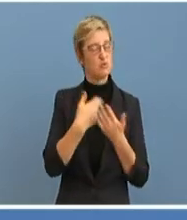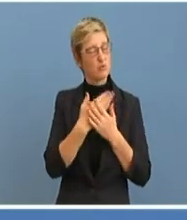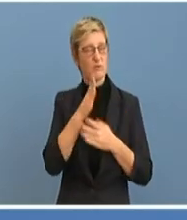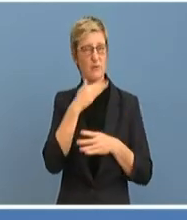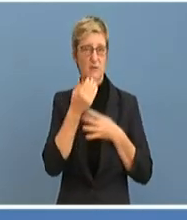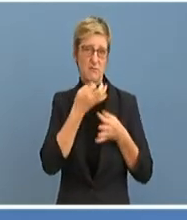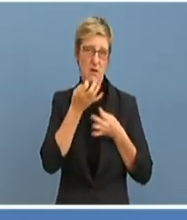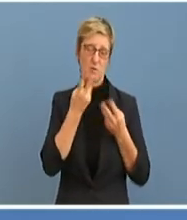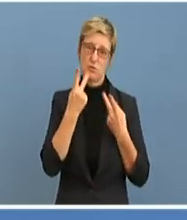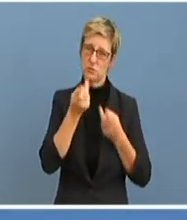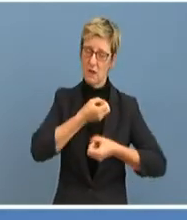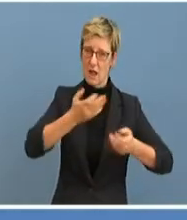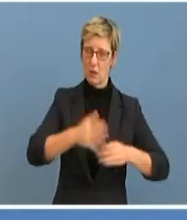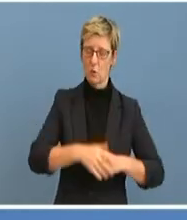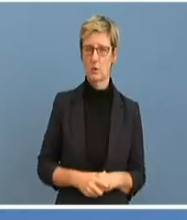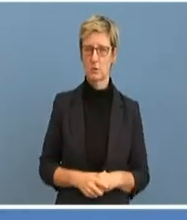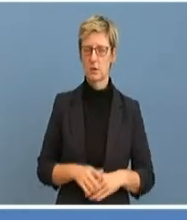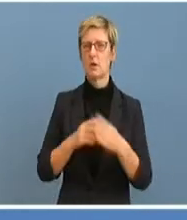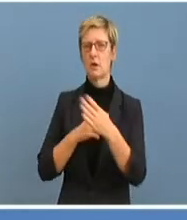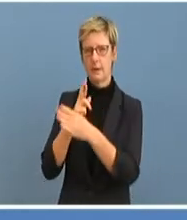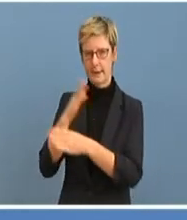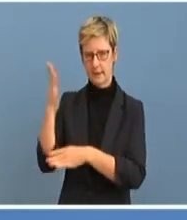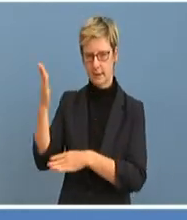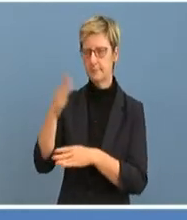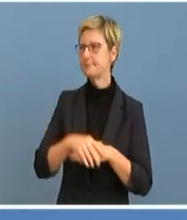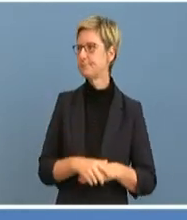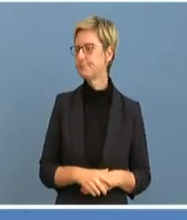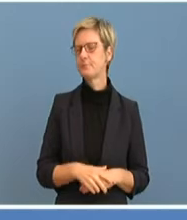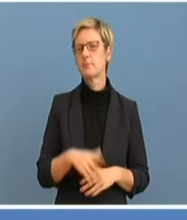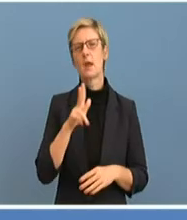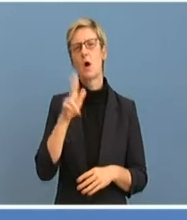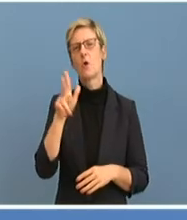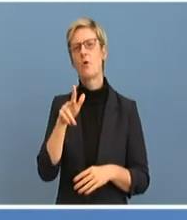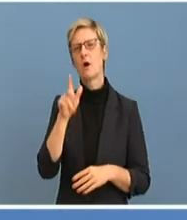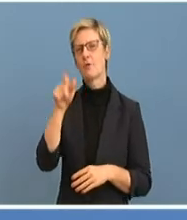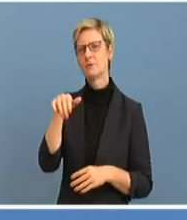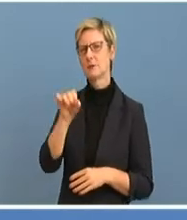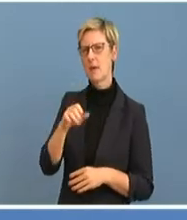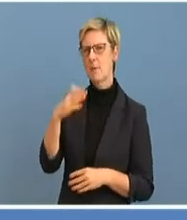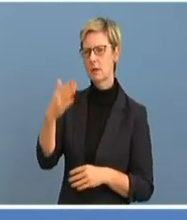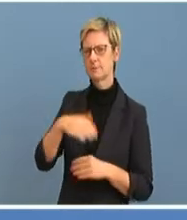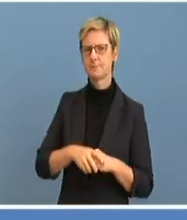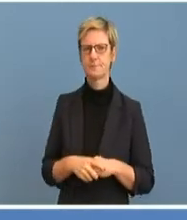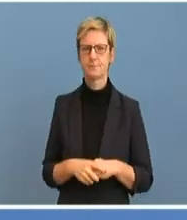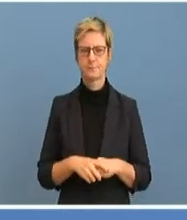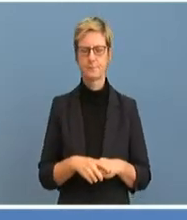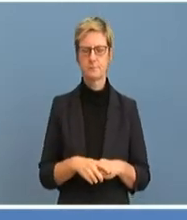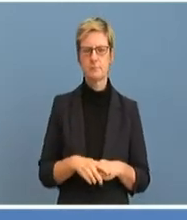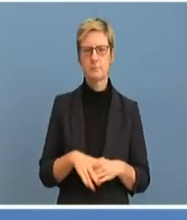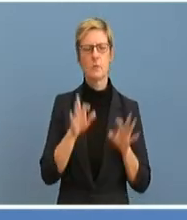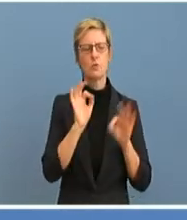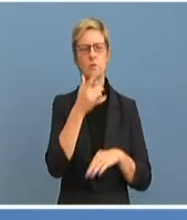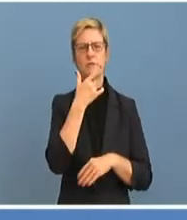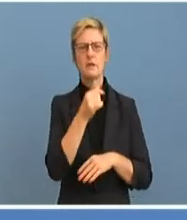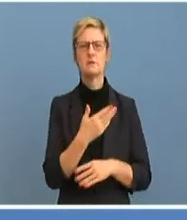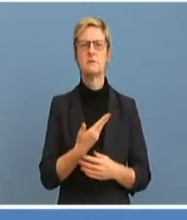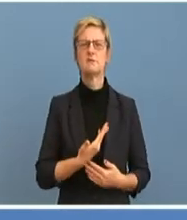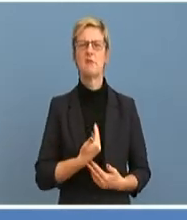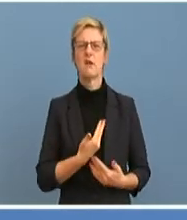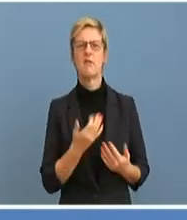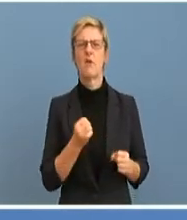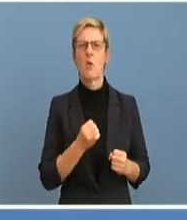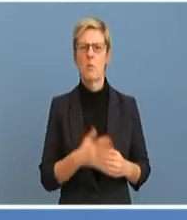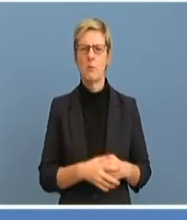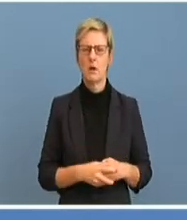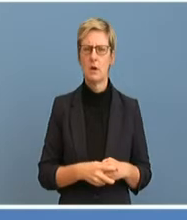Linke dazu noch. Ja, auch direkt danach gefragt, Herr Seibert, was genau das die Zweifel an dem guten Willen heißen. Das Umweltministerium oder